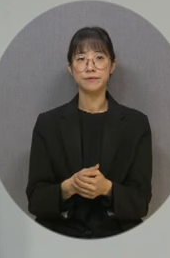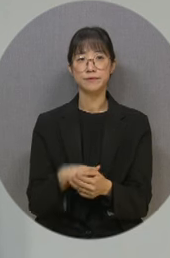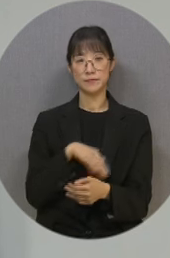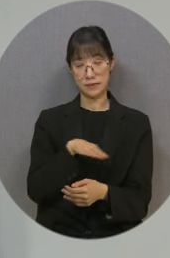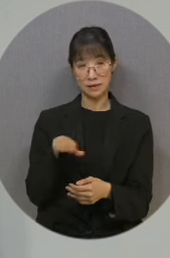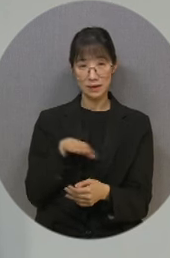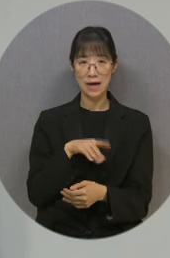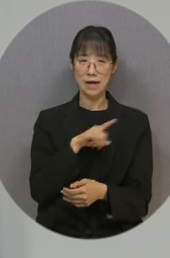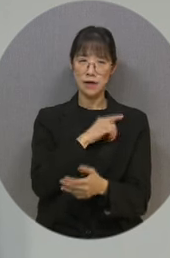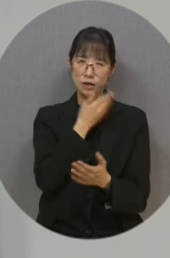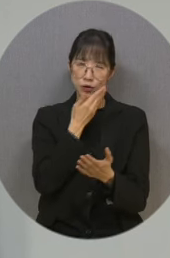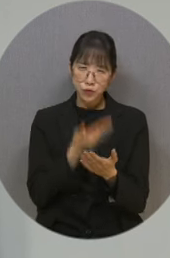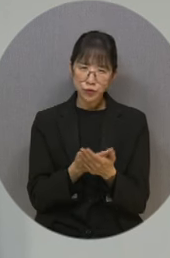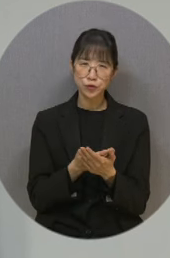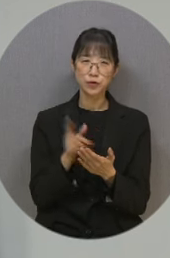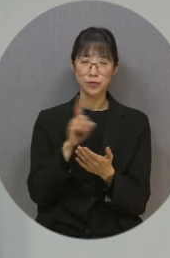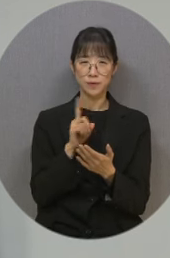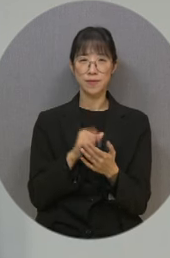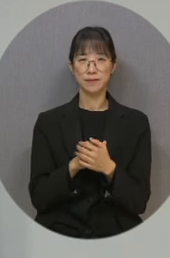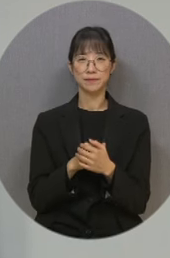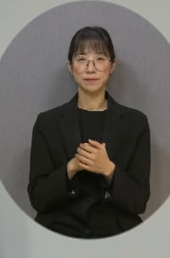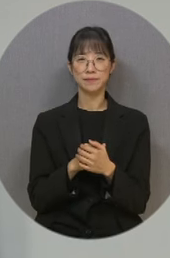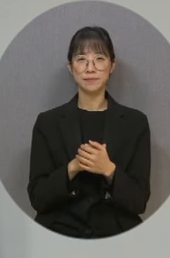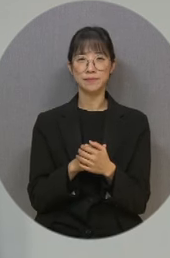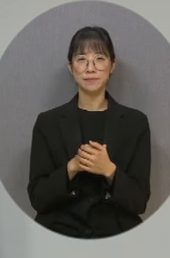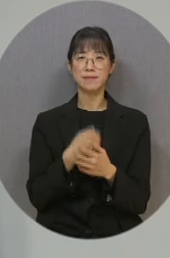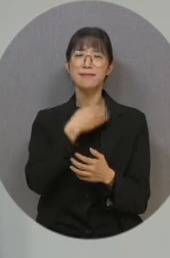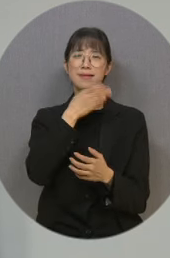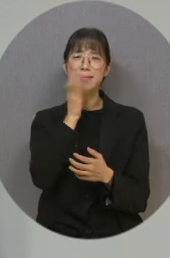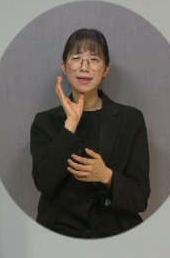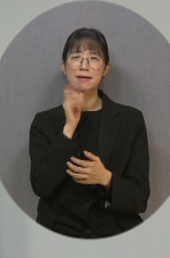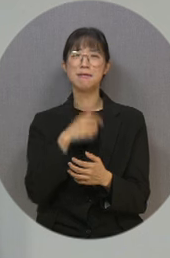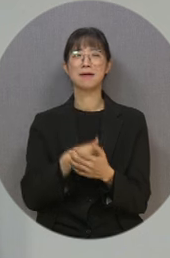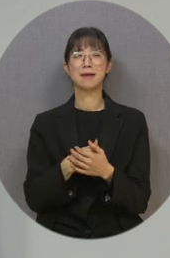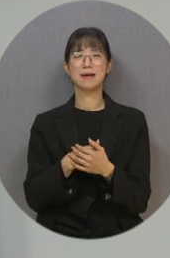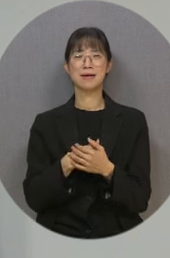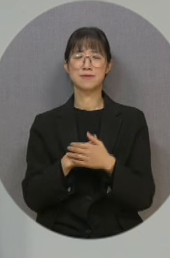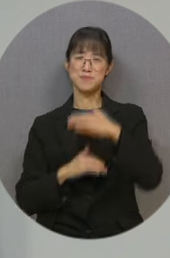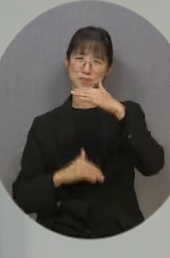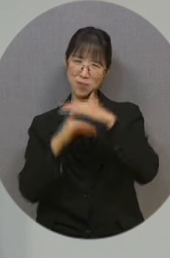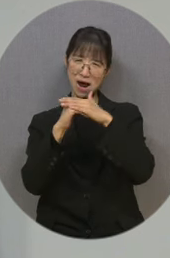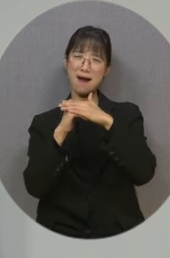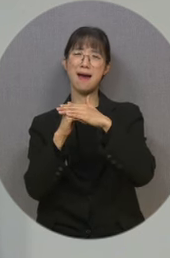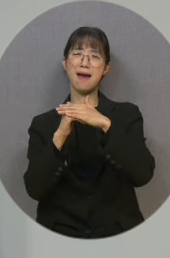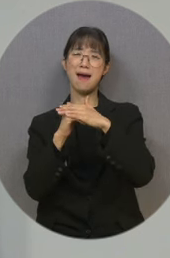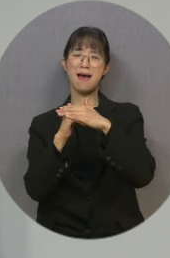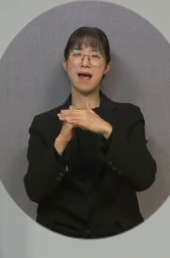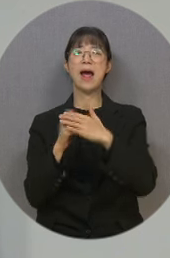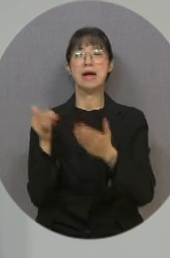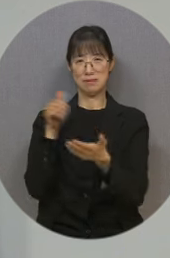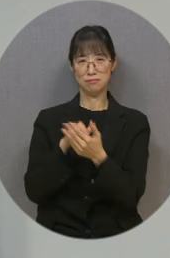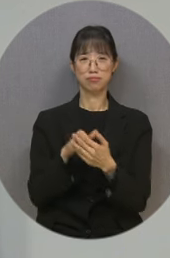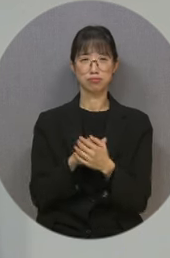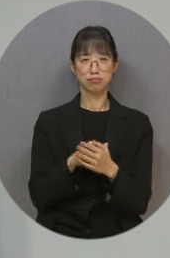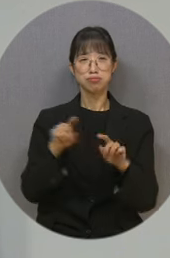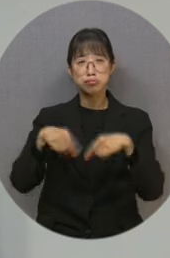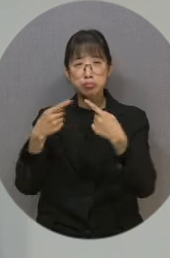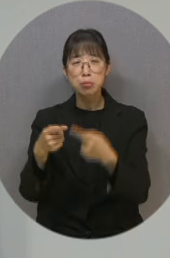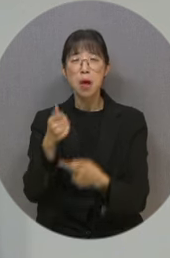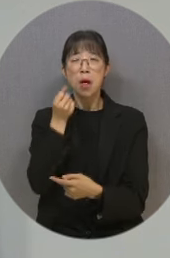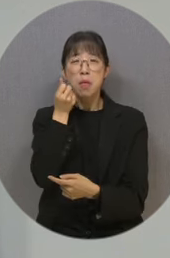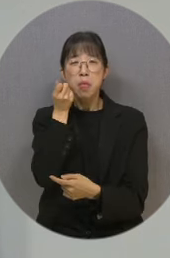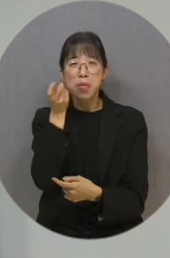이제 가장 중요한 부분이 정년까지 갈 수 있도록 하는 들어가서 뭐 몇 주 아니고 몇 달 안고